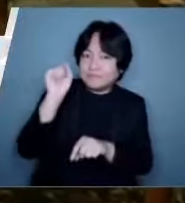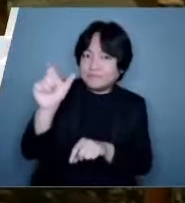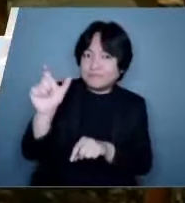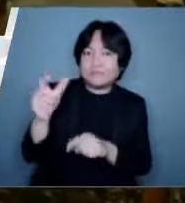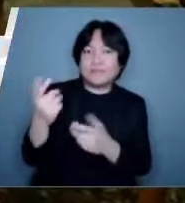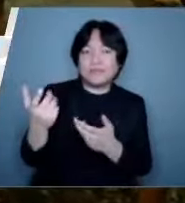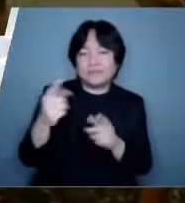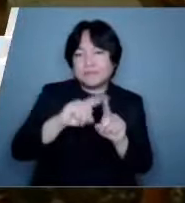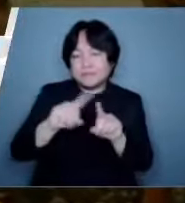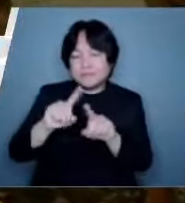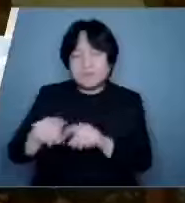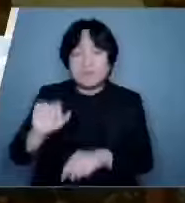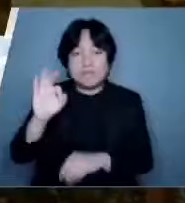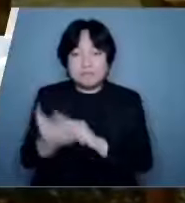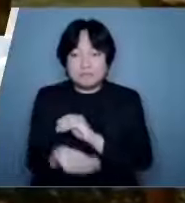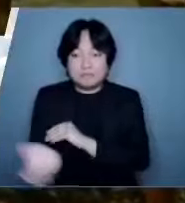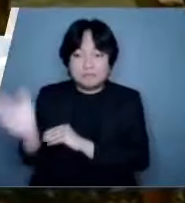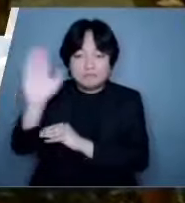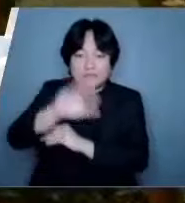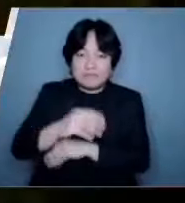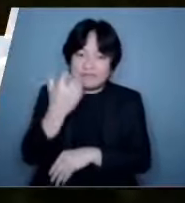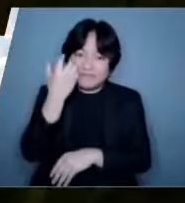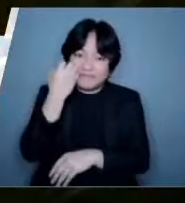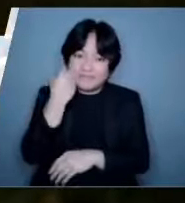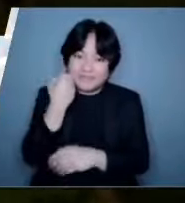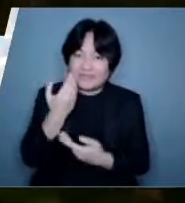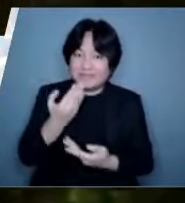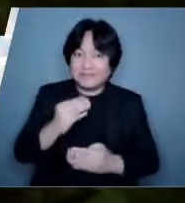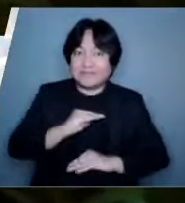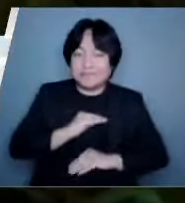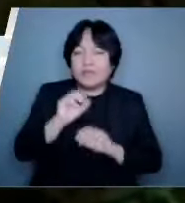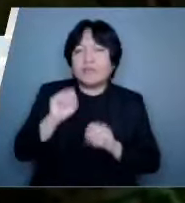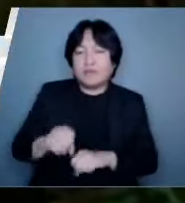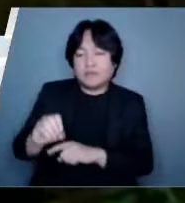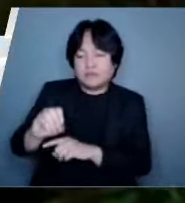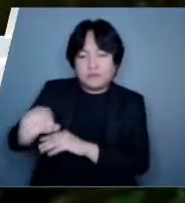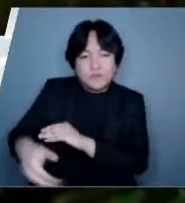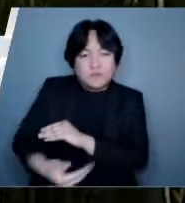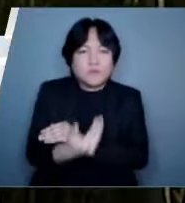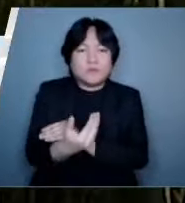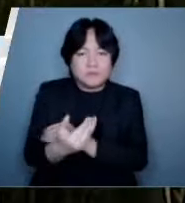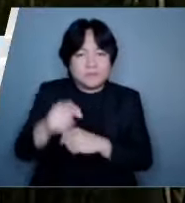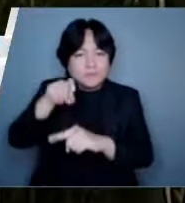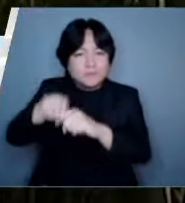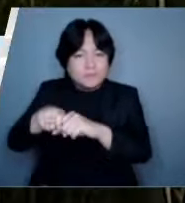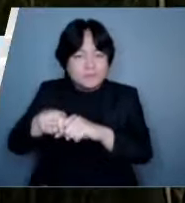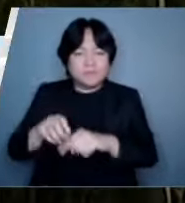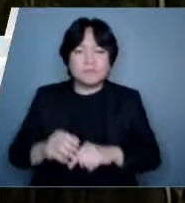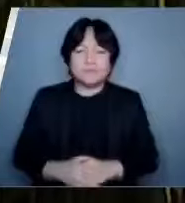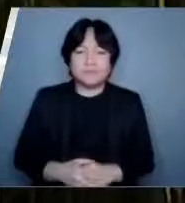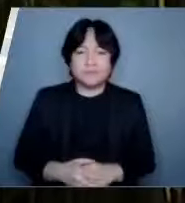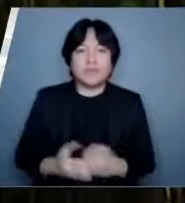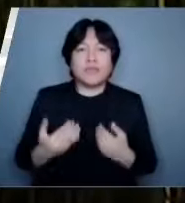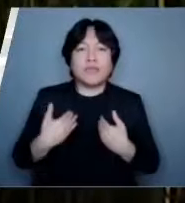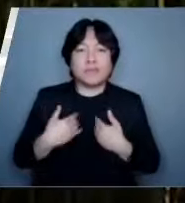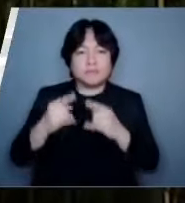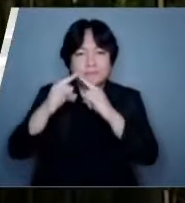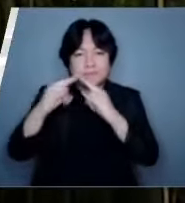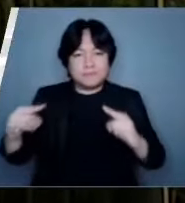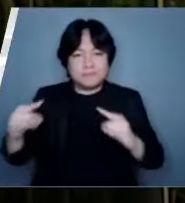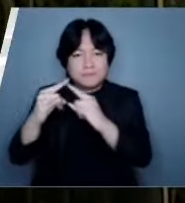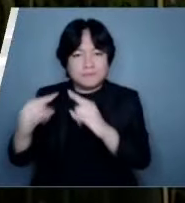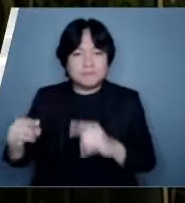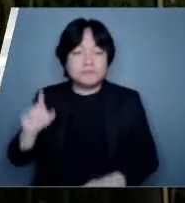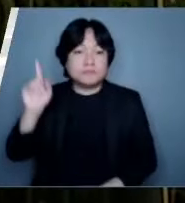Tour pwede ring mag-overnight sa kanilang Villas o sa tent sa kabilang campsite me-make sure po namin na pag pumunta po sila dito